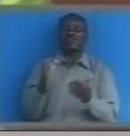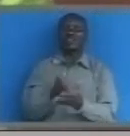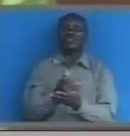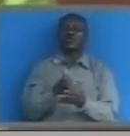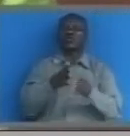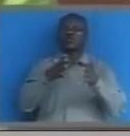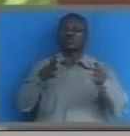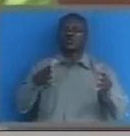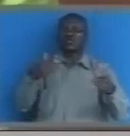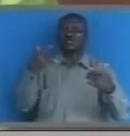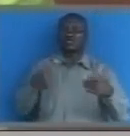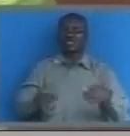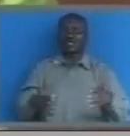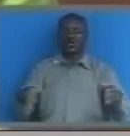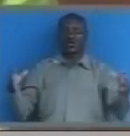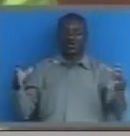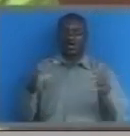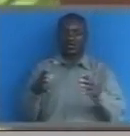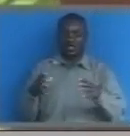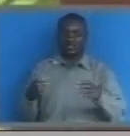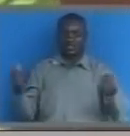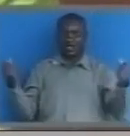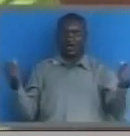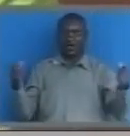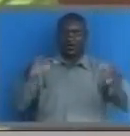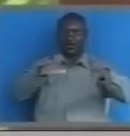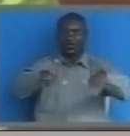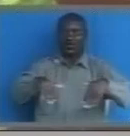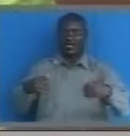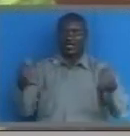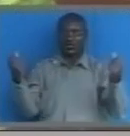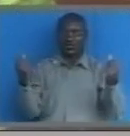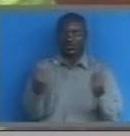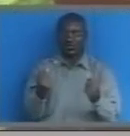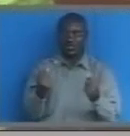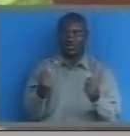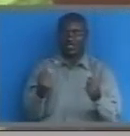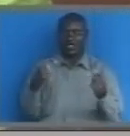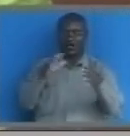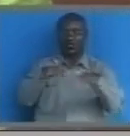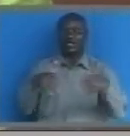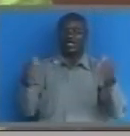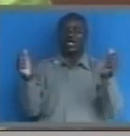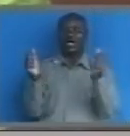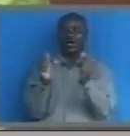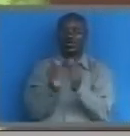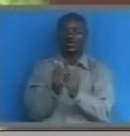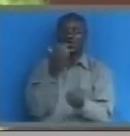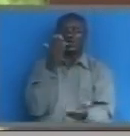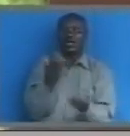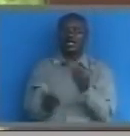Sana kwa kamati hii ya Bunge ya kudumu lakini hata kwa Bunge hili la la 10 kwa namna